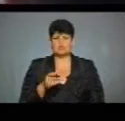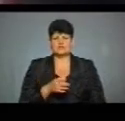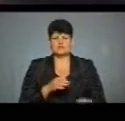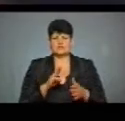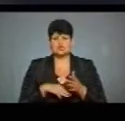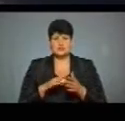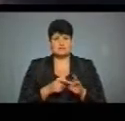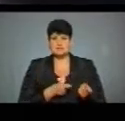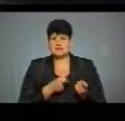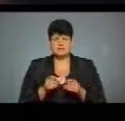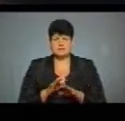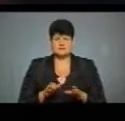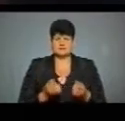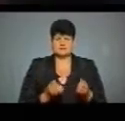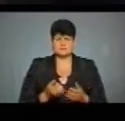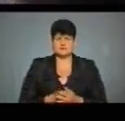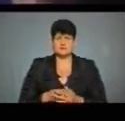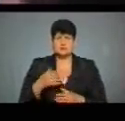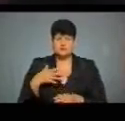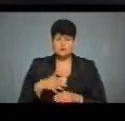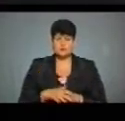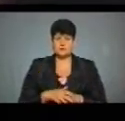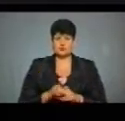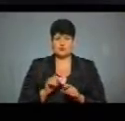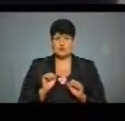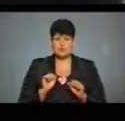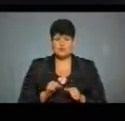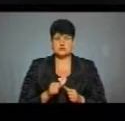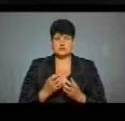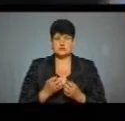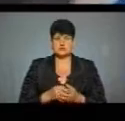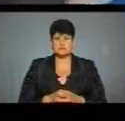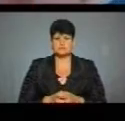ласка. Ви не забувайте слово. Ви зрозумієте, що можна ще хвилину.